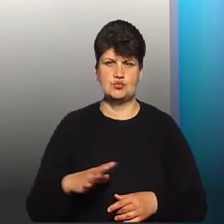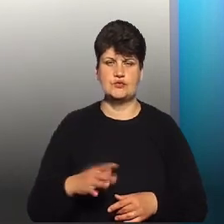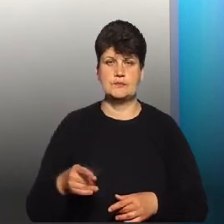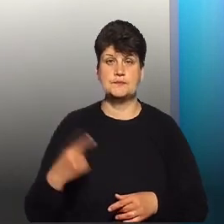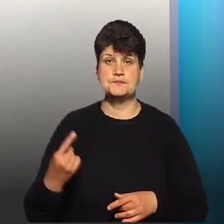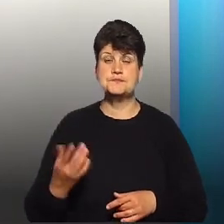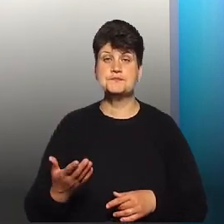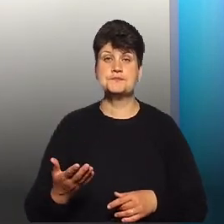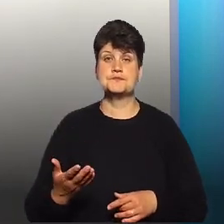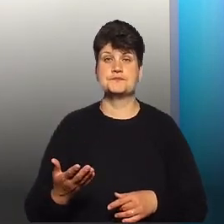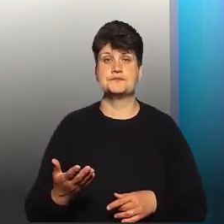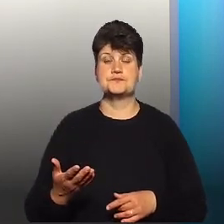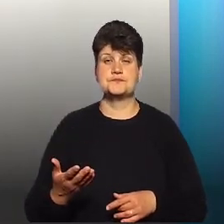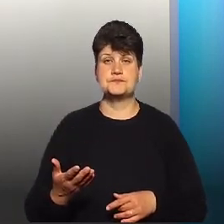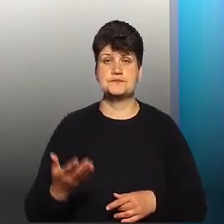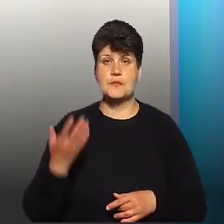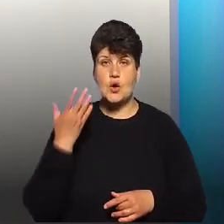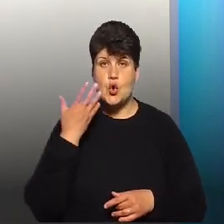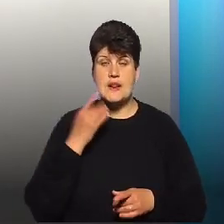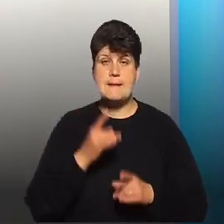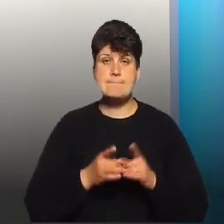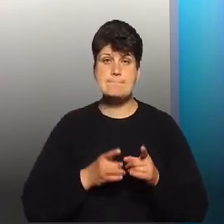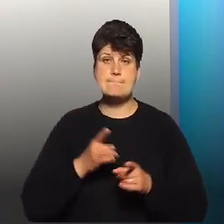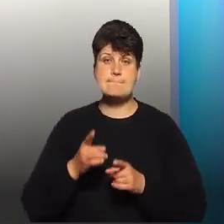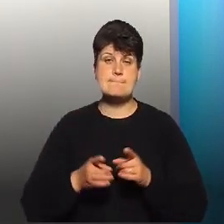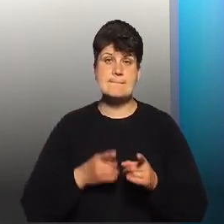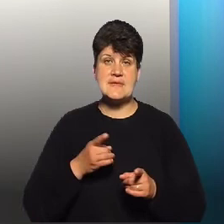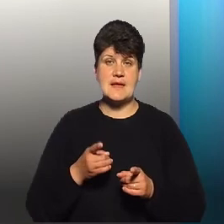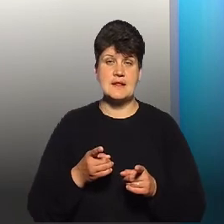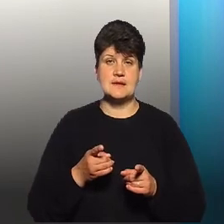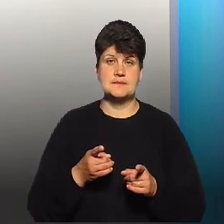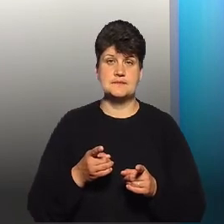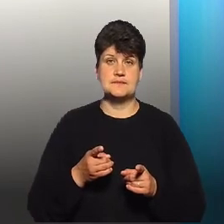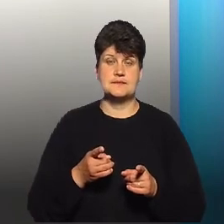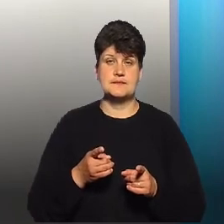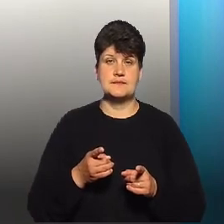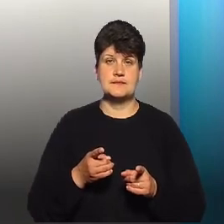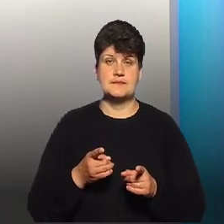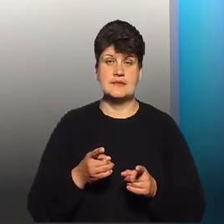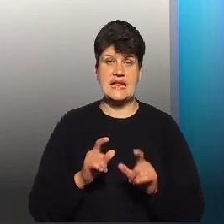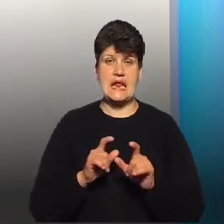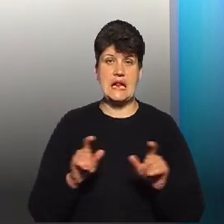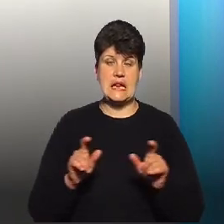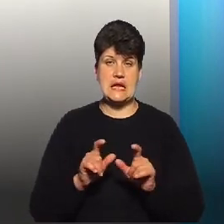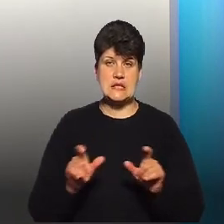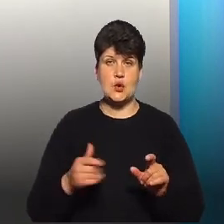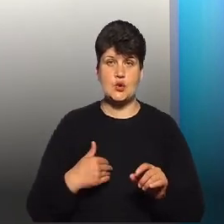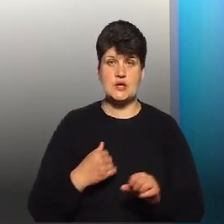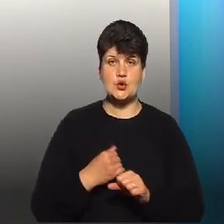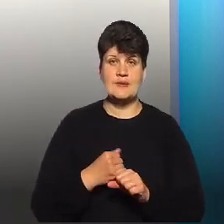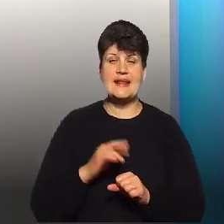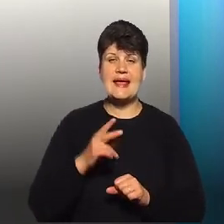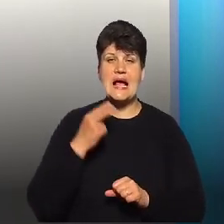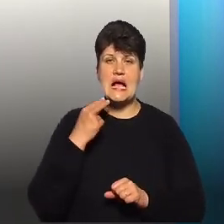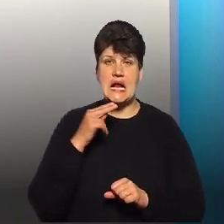І коли міняли, так скажемо, обладнували призовну дільницю, хотіли зробити як краще. Тобто